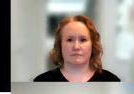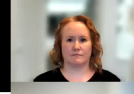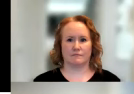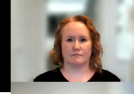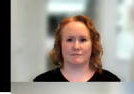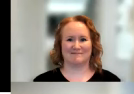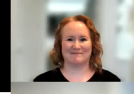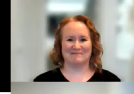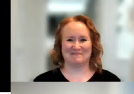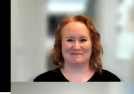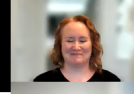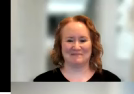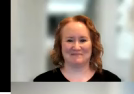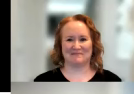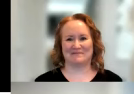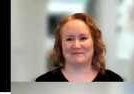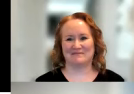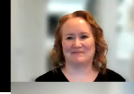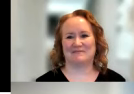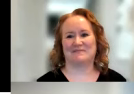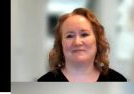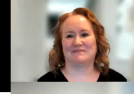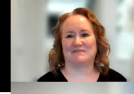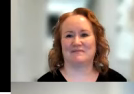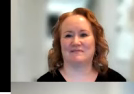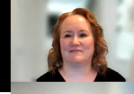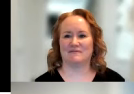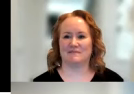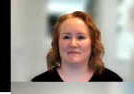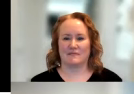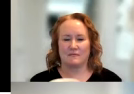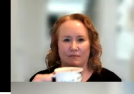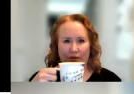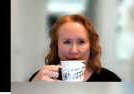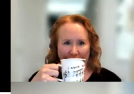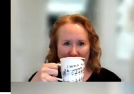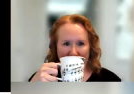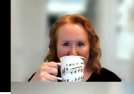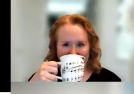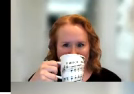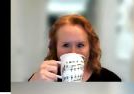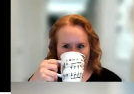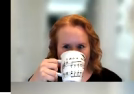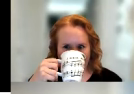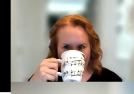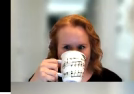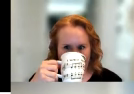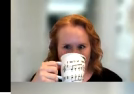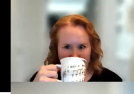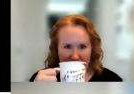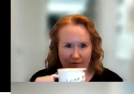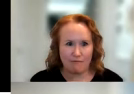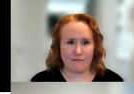folk har det lenger, faxmaskiner, vi har TV-er og også antageligvis laptopper og nettbrett vil antageligvis også